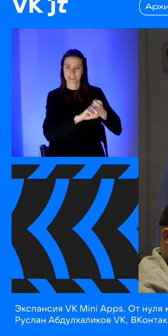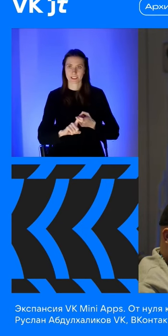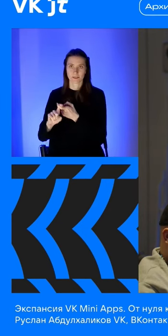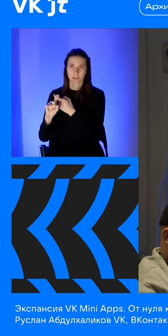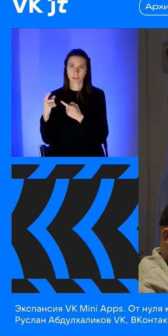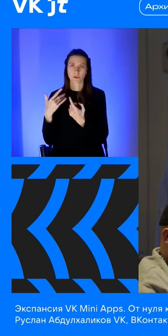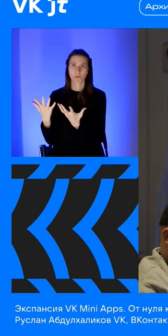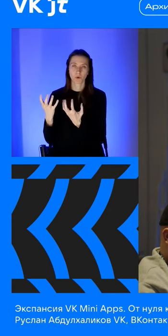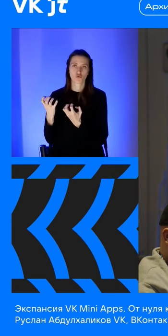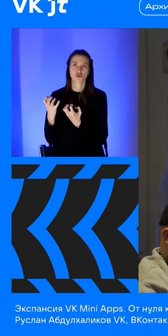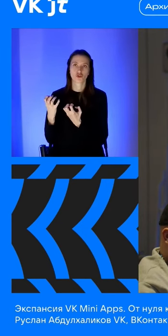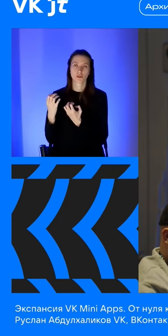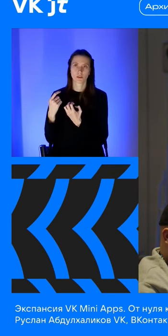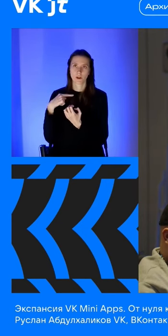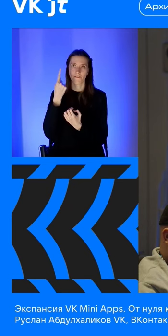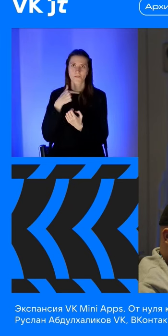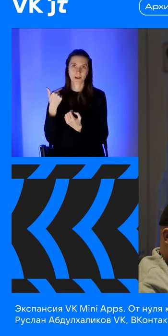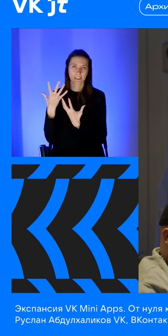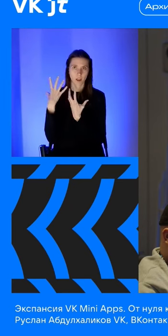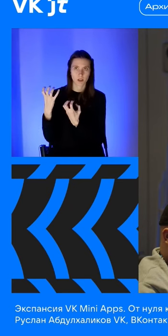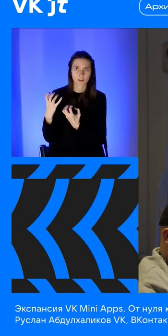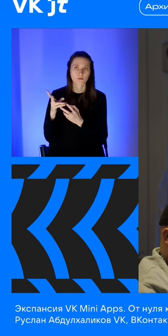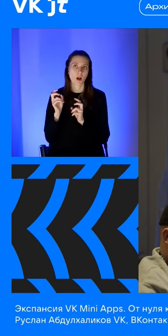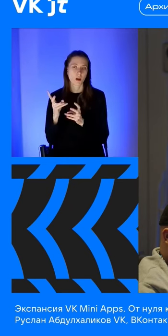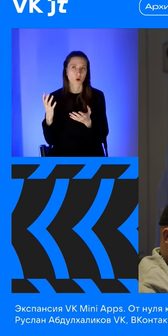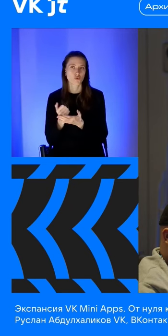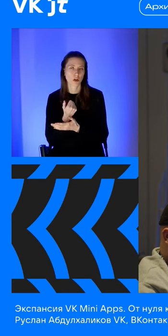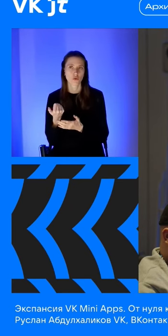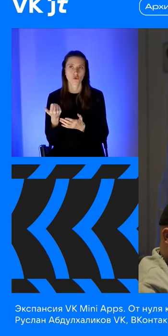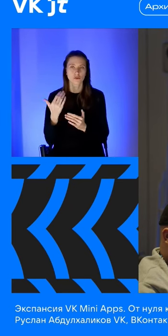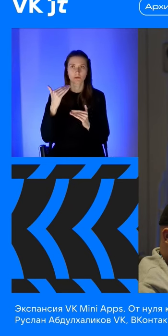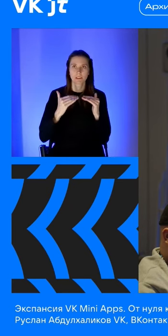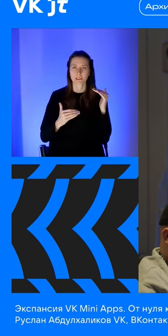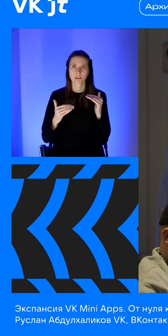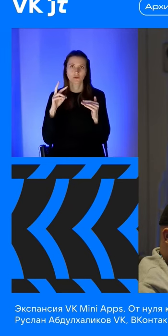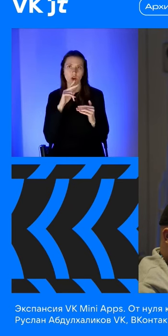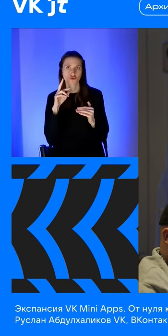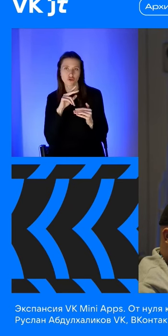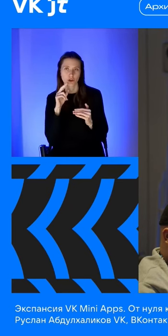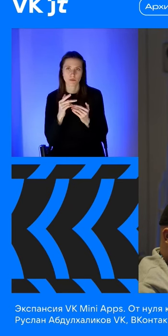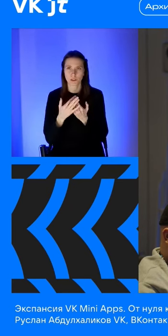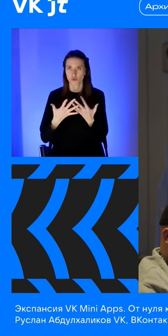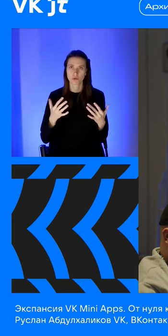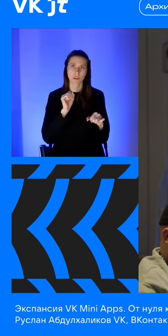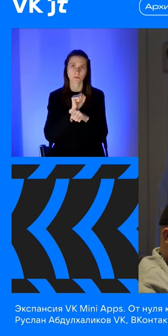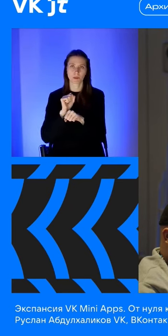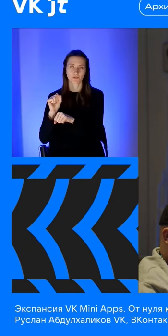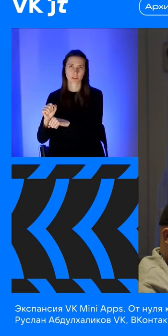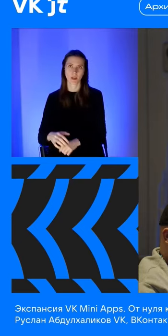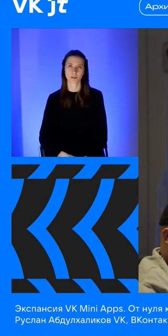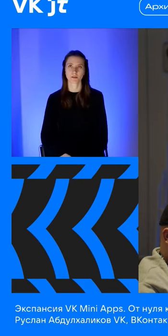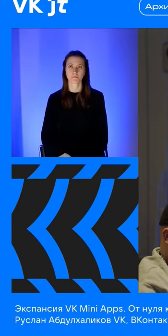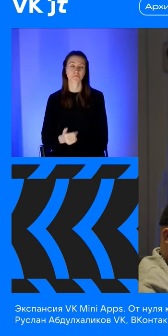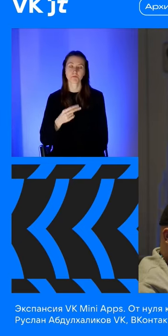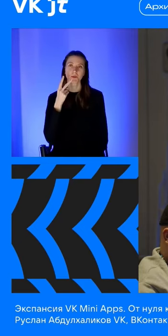Вот. И вот как удалось, допустим, снизить лаги и прочие вот там подвисания с этим?